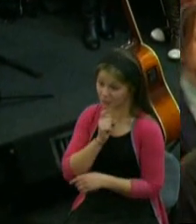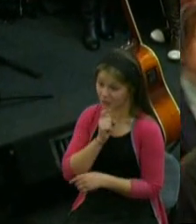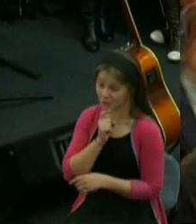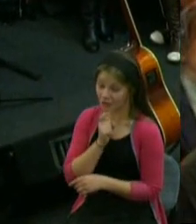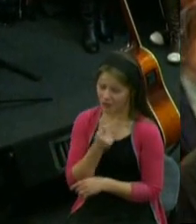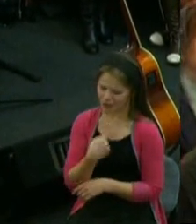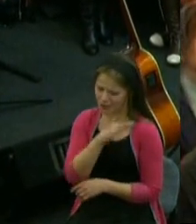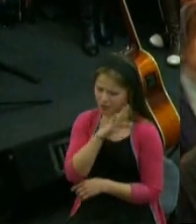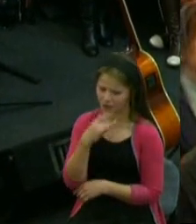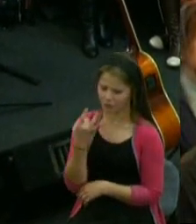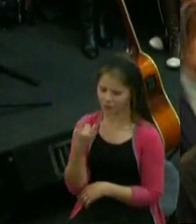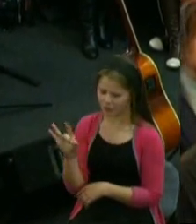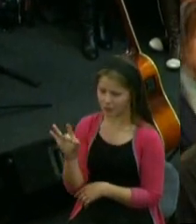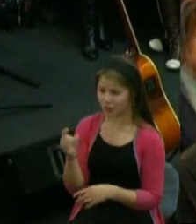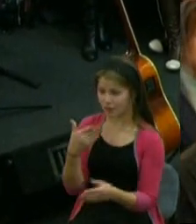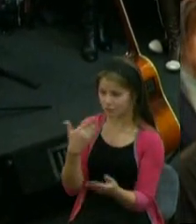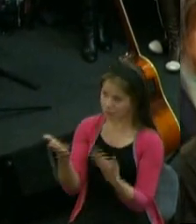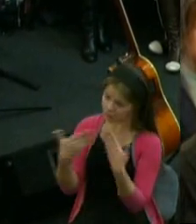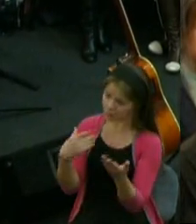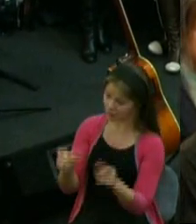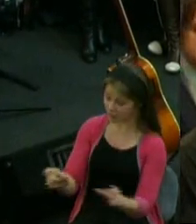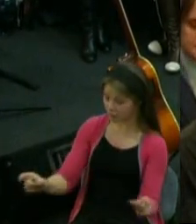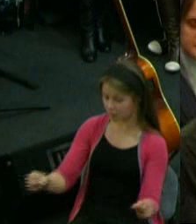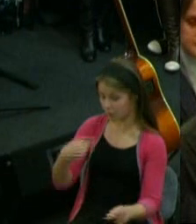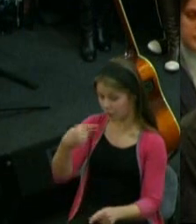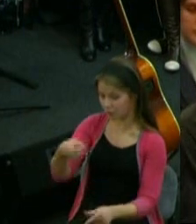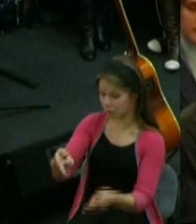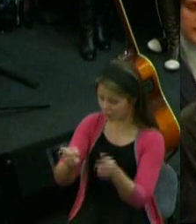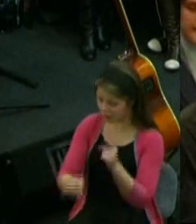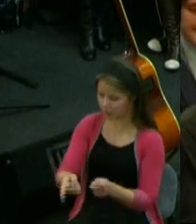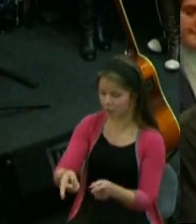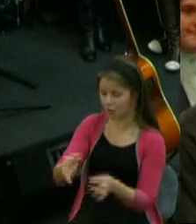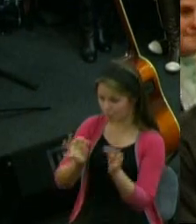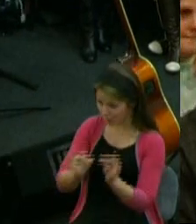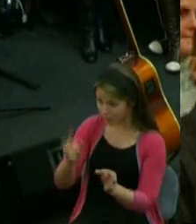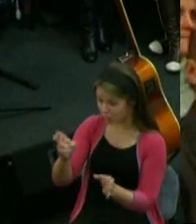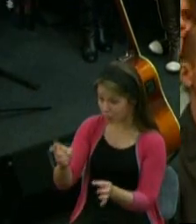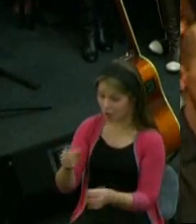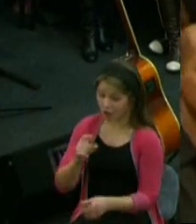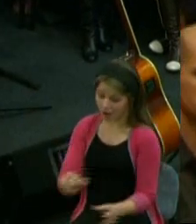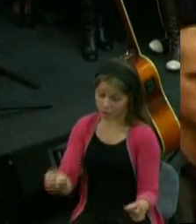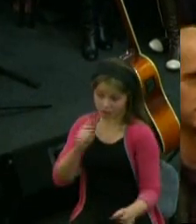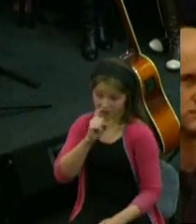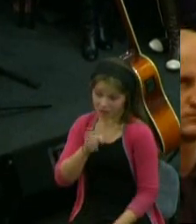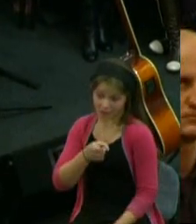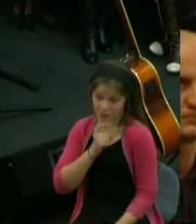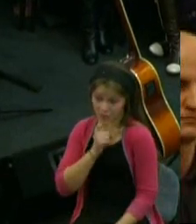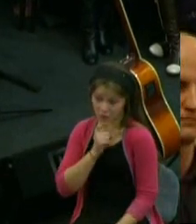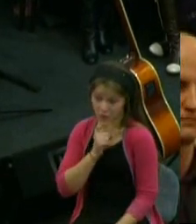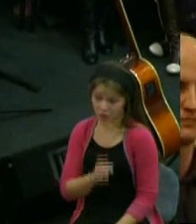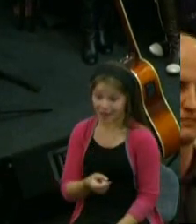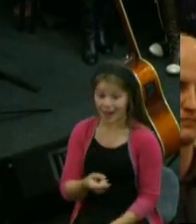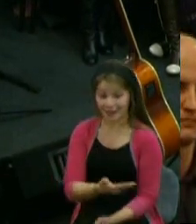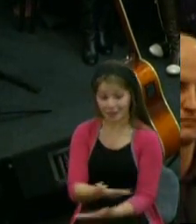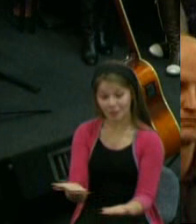Доводиться не раз розмовляти з людьми і говориш за істини правди Божої, вони кажуть, не зрозуміло. Але, брати